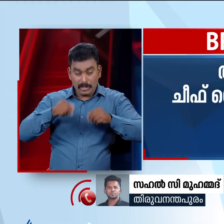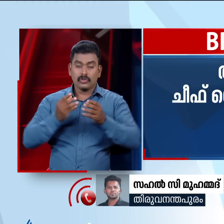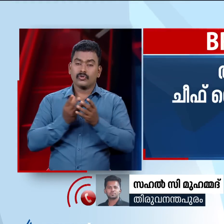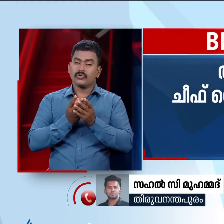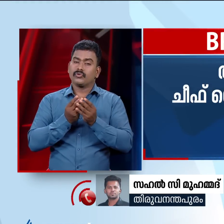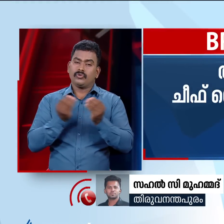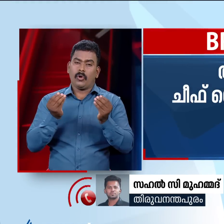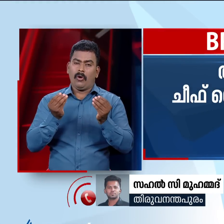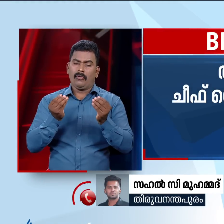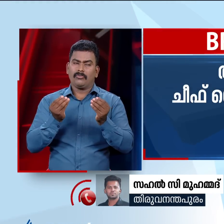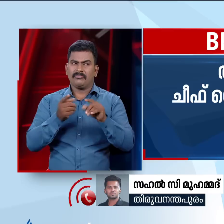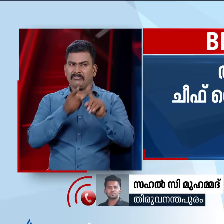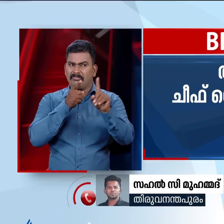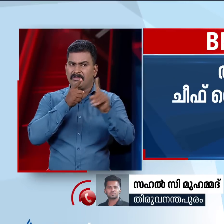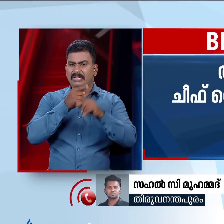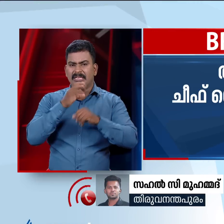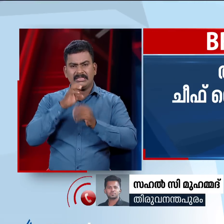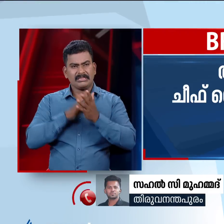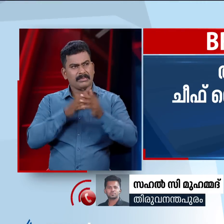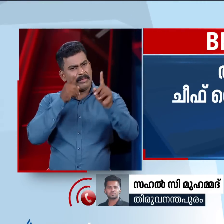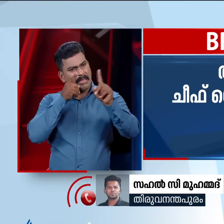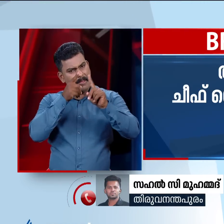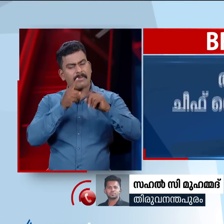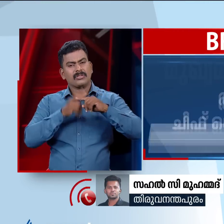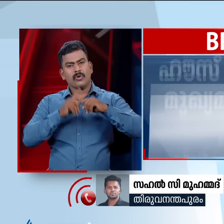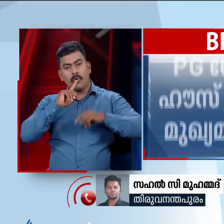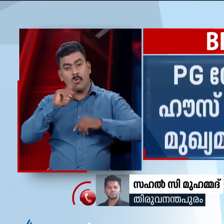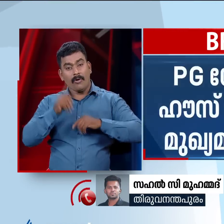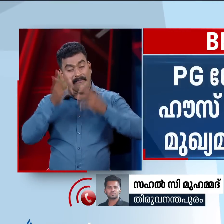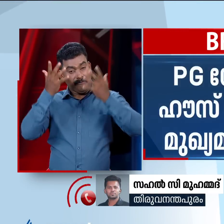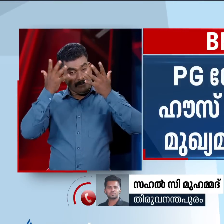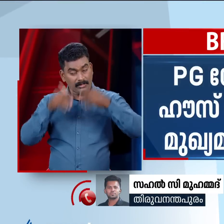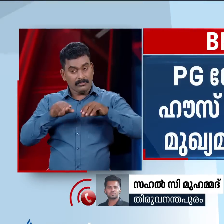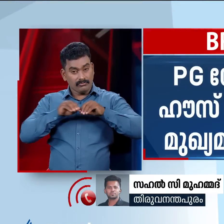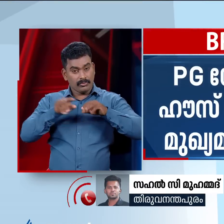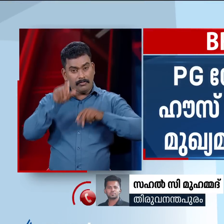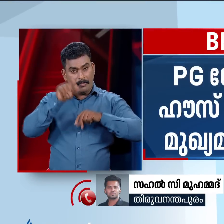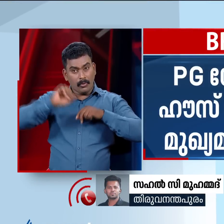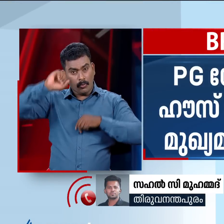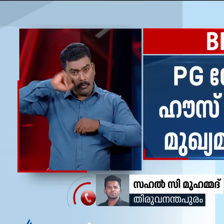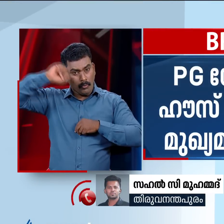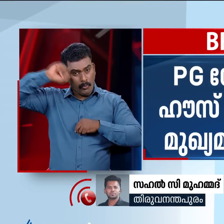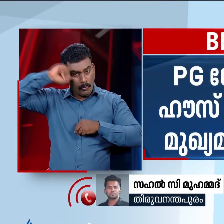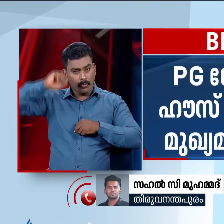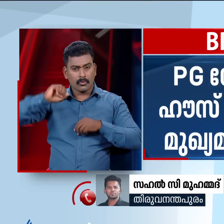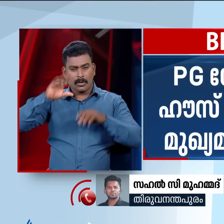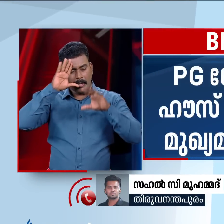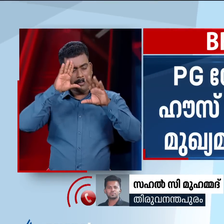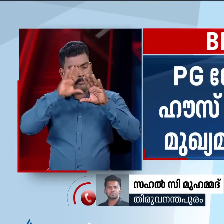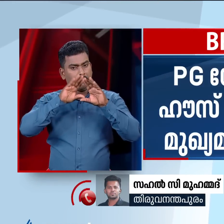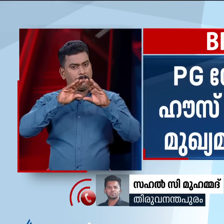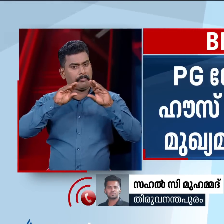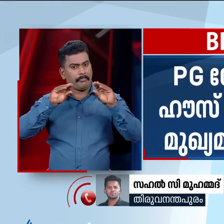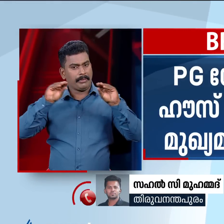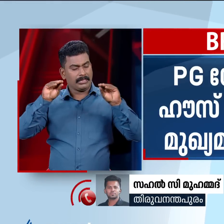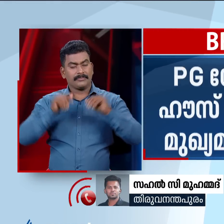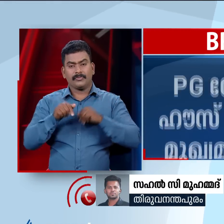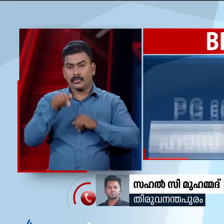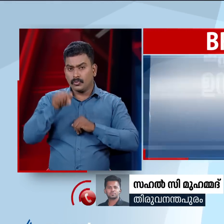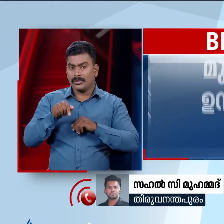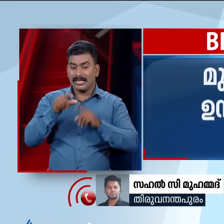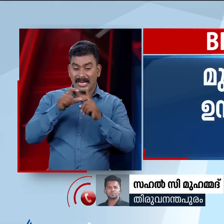ഒരു തീരുമാനമായി ഇറക്കാനാണ് ആലോചിക്കുന്നത്. അങ്ങനെ സമരം പരിഹരിക്കാനുള്ള ഒരു ശ്രമമാണ് നടക്കുന്നത്. ഇതിന്റെ ഭാഗമായാണ് പ്രധാനപ്പെട്ട